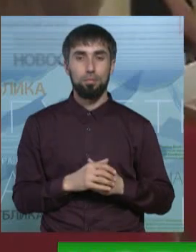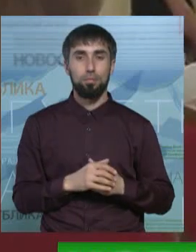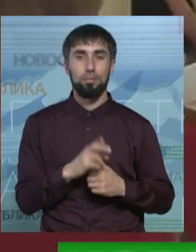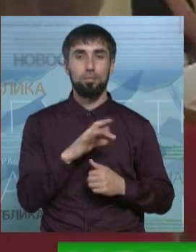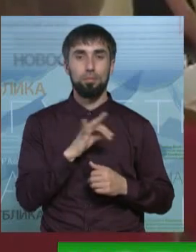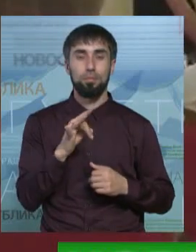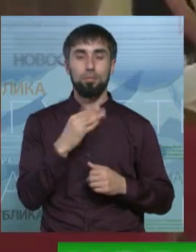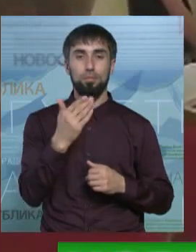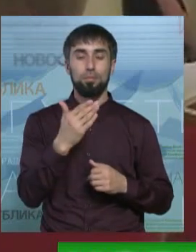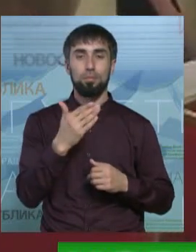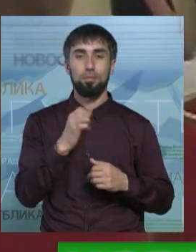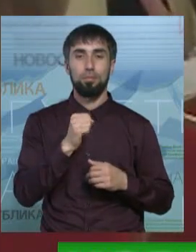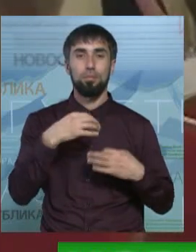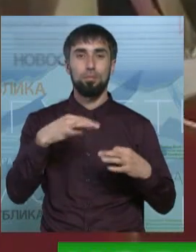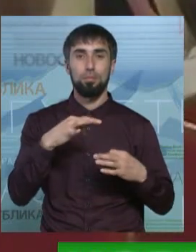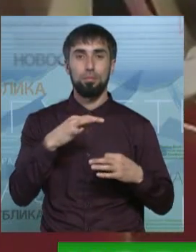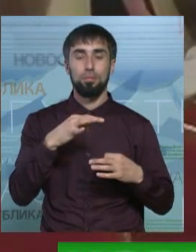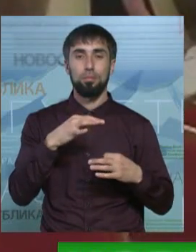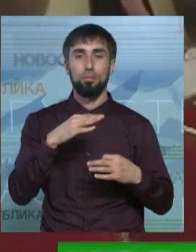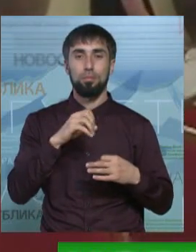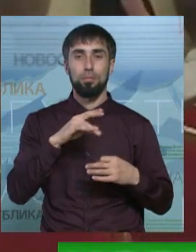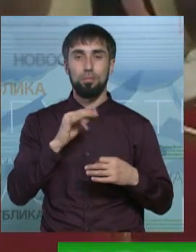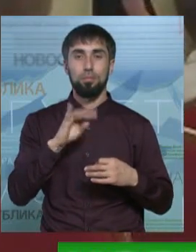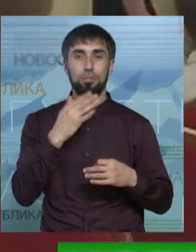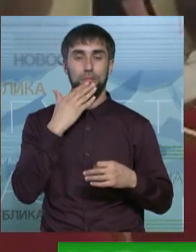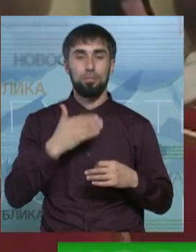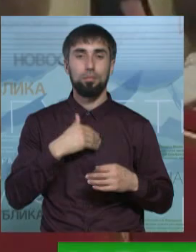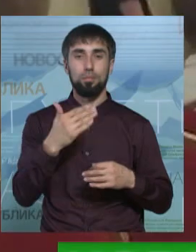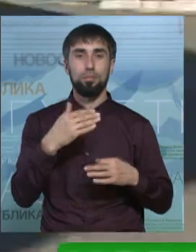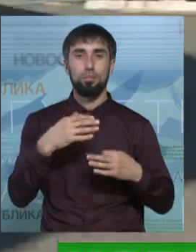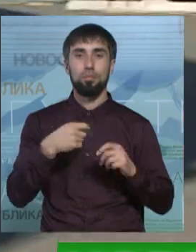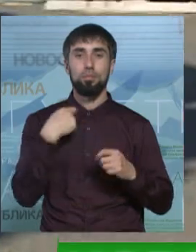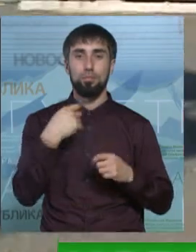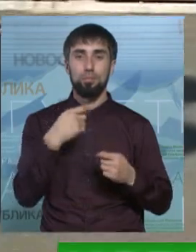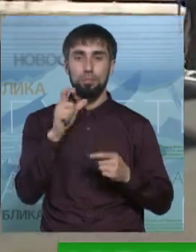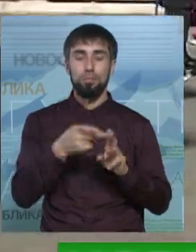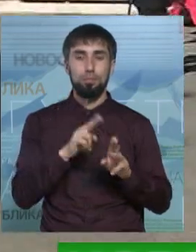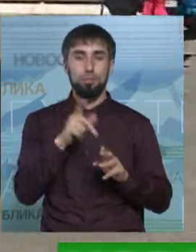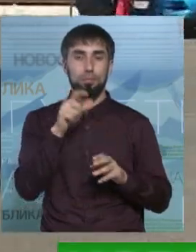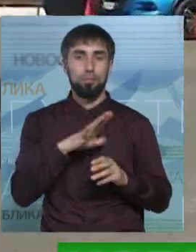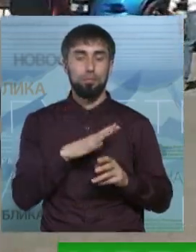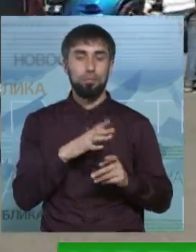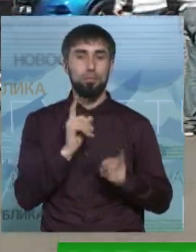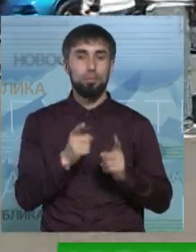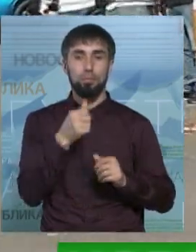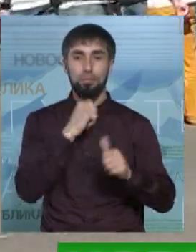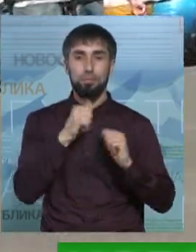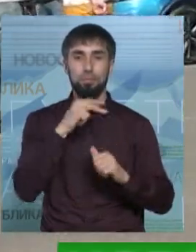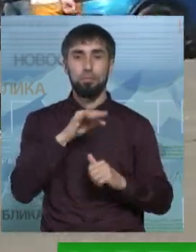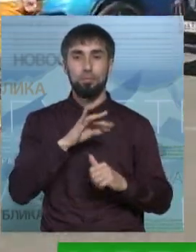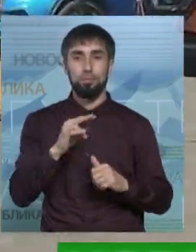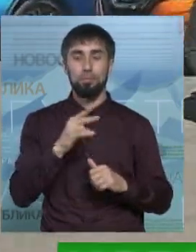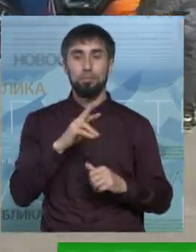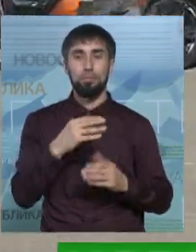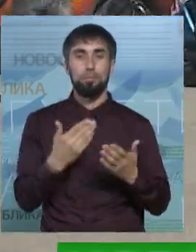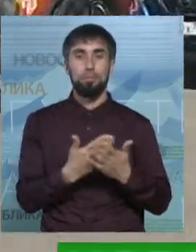Блогеры, ведущие автотелеканалов и просто любители быстрой езды. Дороги Ингушетии в одночасье превратились в настоящий испытательный полигон для